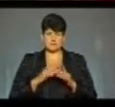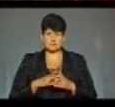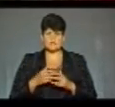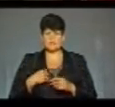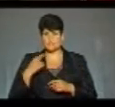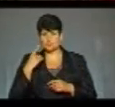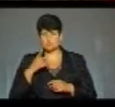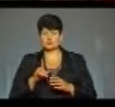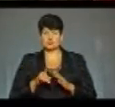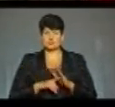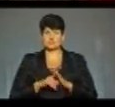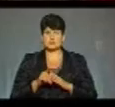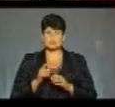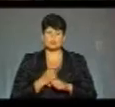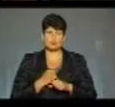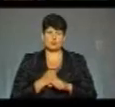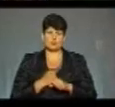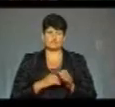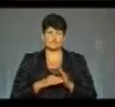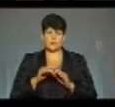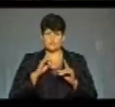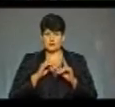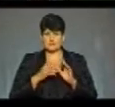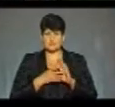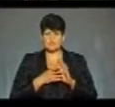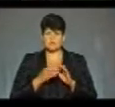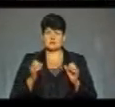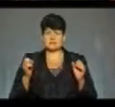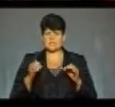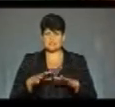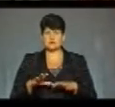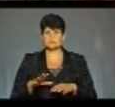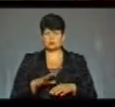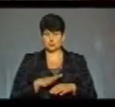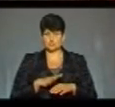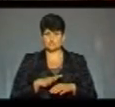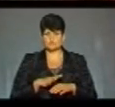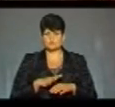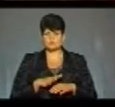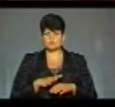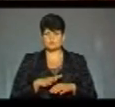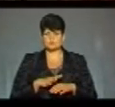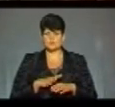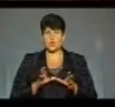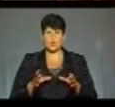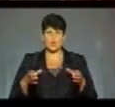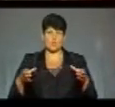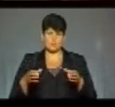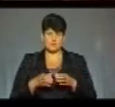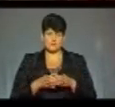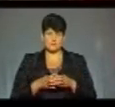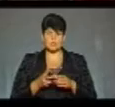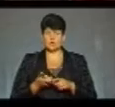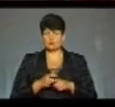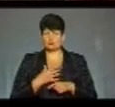що розпочаток роботи Верховної Ради 9-го скликання було консолідуючим, об'єднуючим.